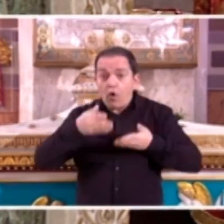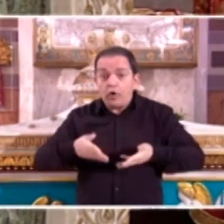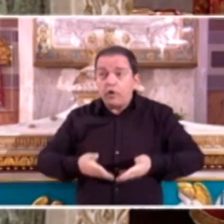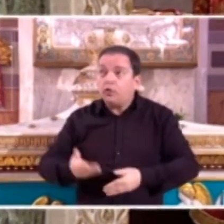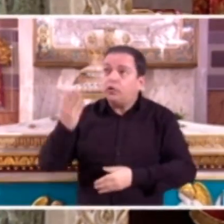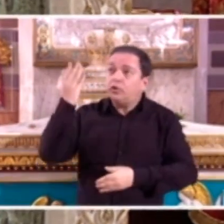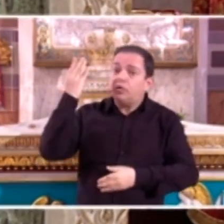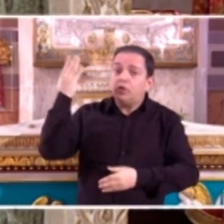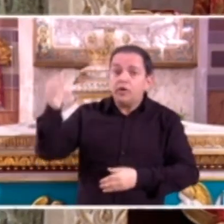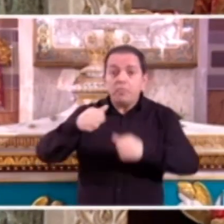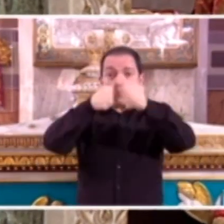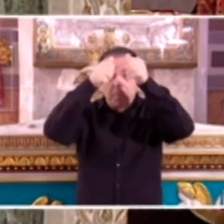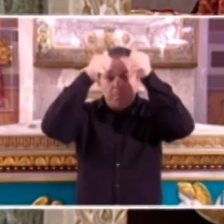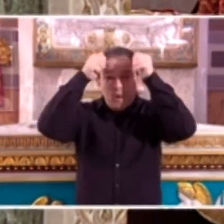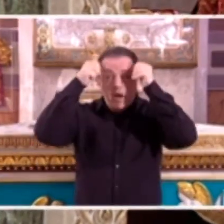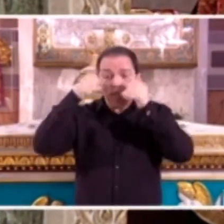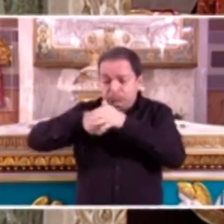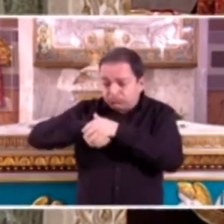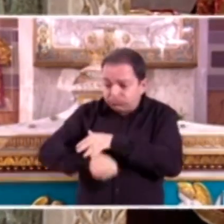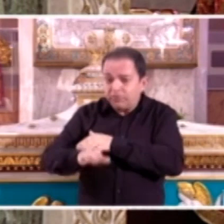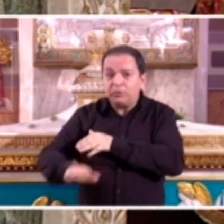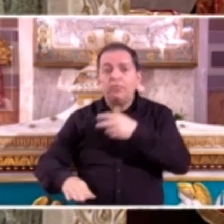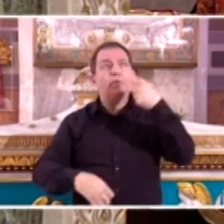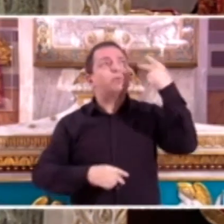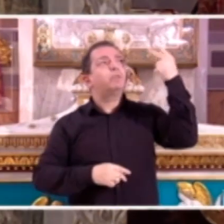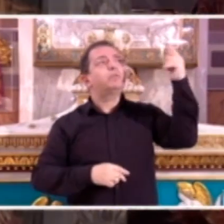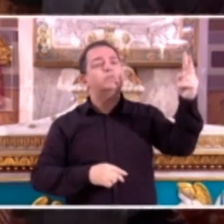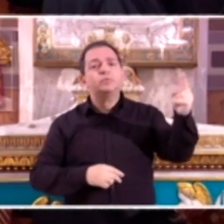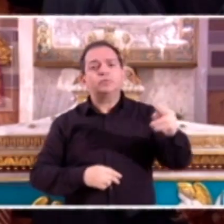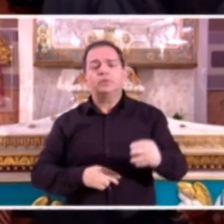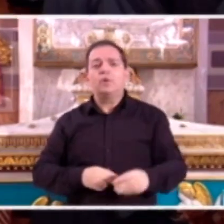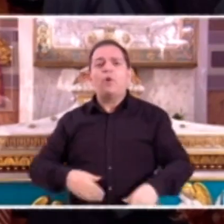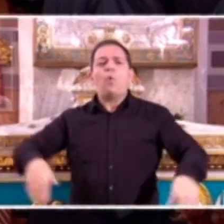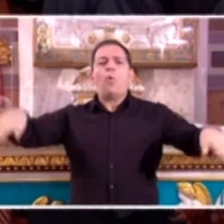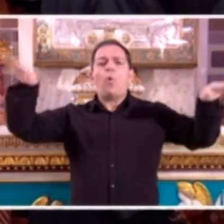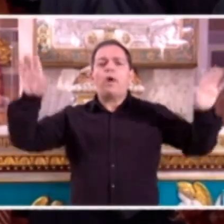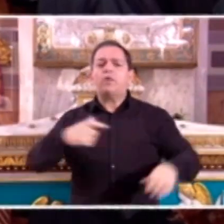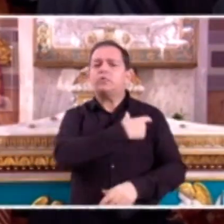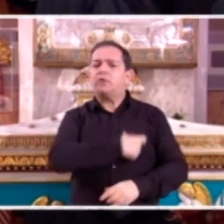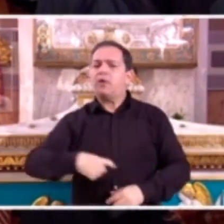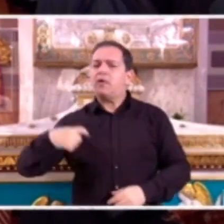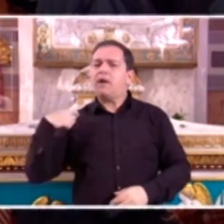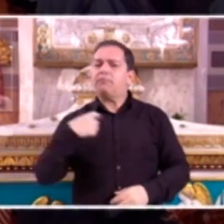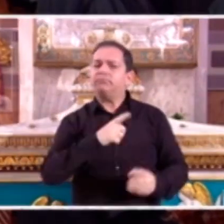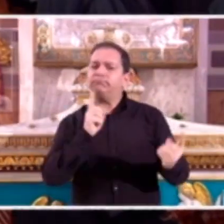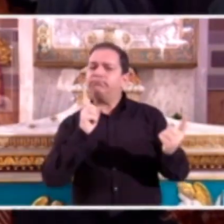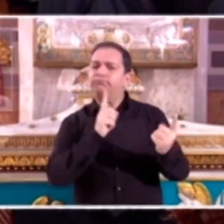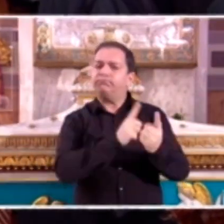Θεού, Υιός της Παρθένου γίνεται και Γαβριήλ την